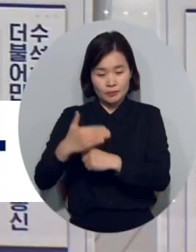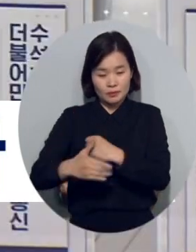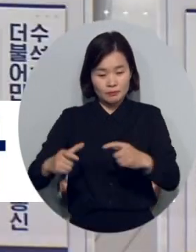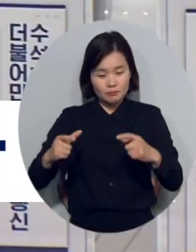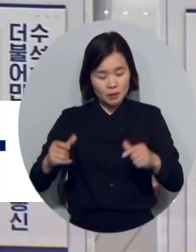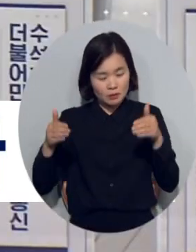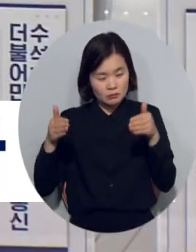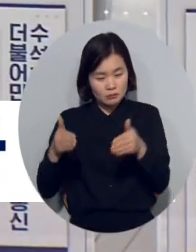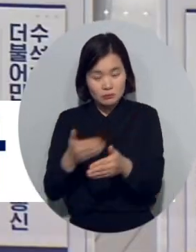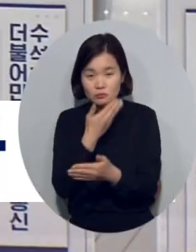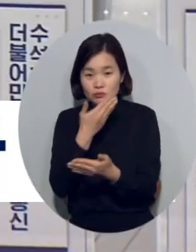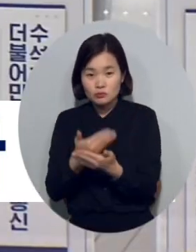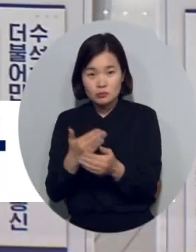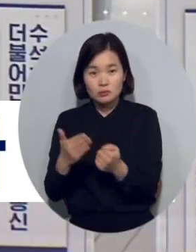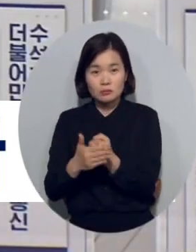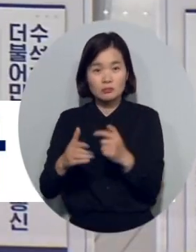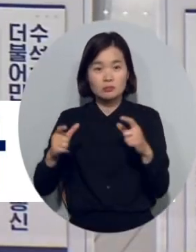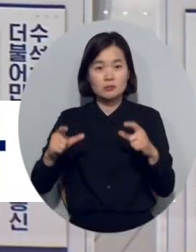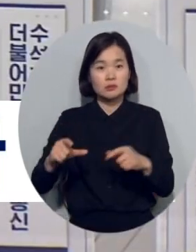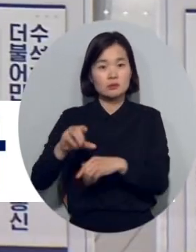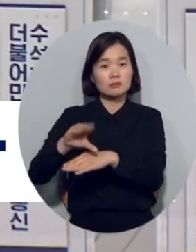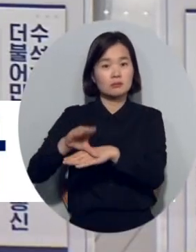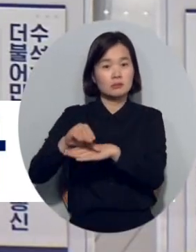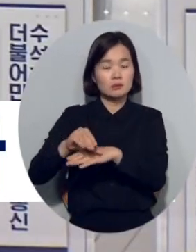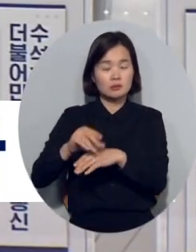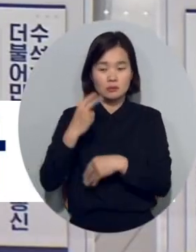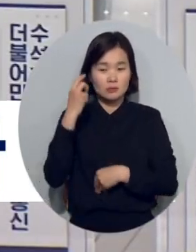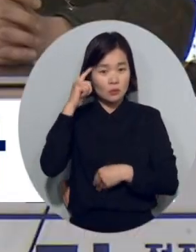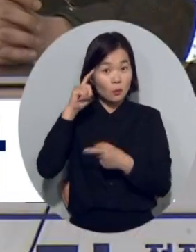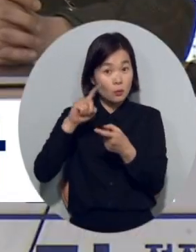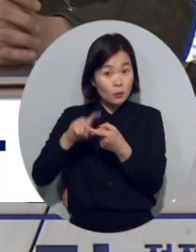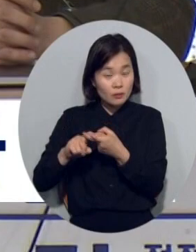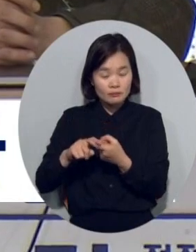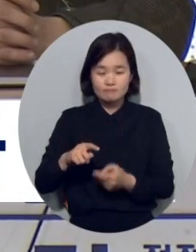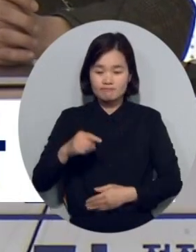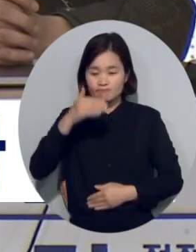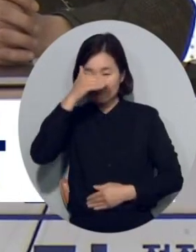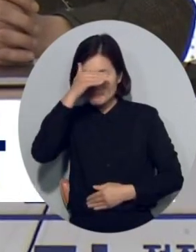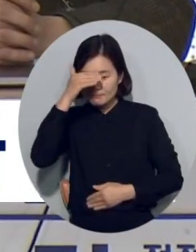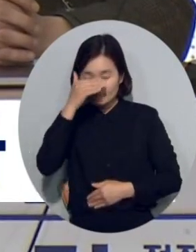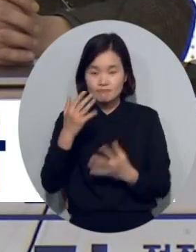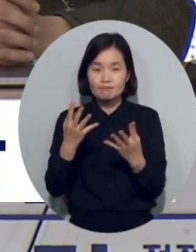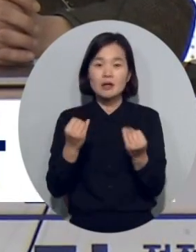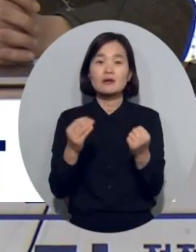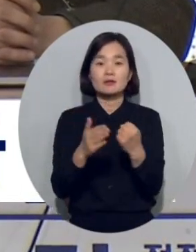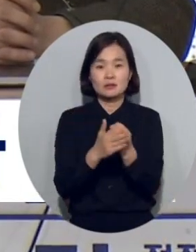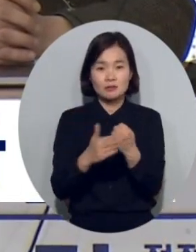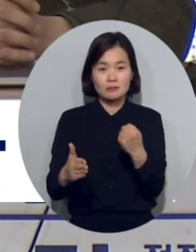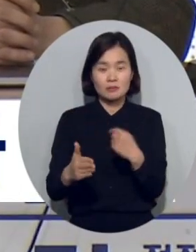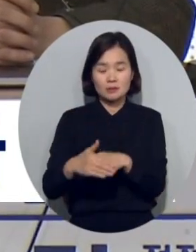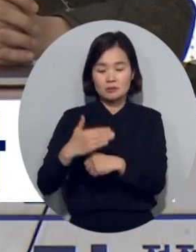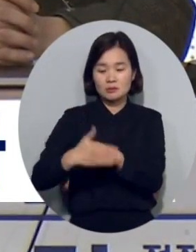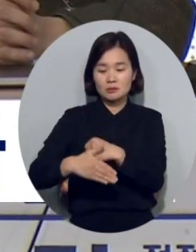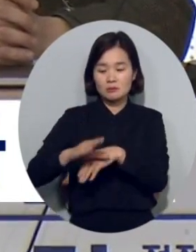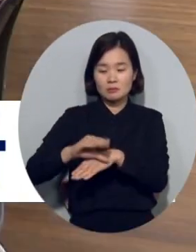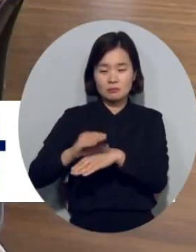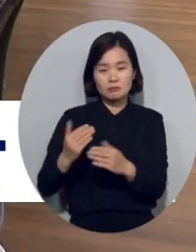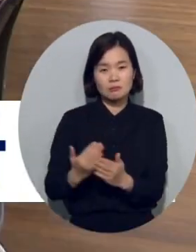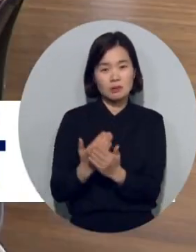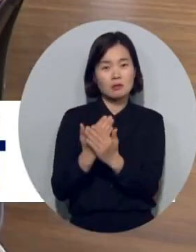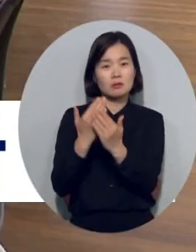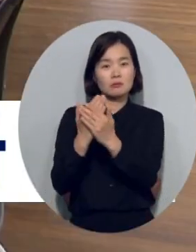중요해지면 지역방송에 대한 관심과 시청도 증가한다며 지역에 대한 관심이 지역방송의 성장으로